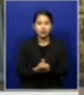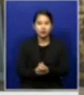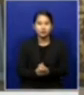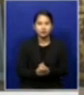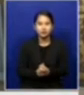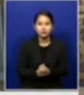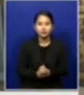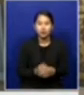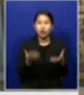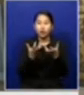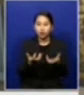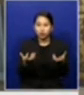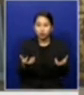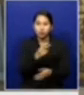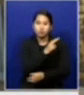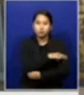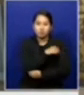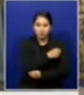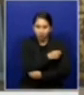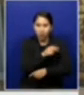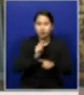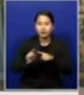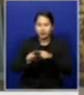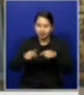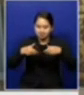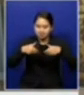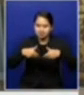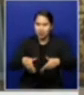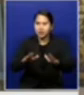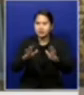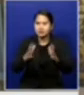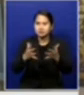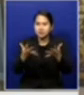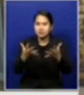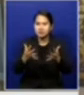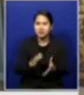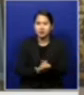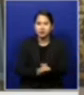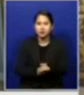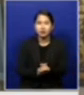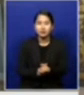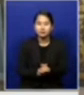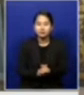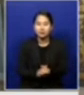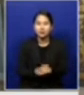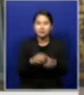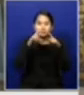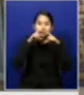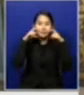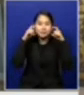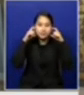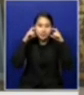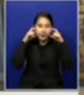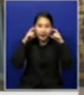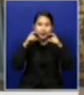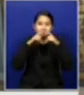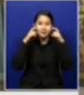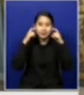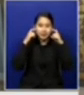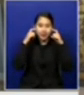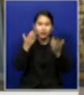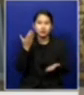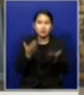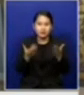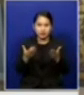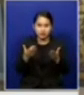ขาดแคลนอุปกรณ์ไม่ว่าจะเป็นบุคลากรไม่ว่าจะเป็นในเรื่องของ ผ้าปิดปากผ้าแมสหรือชุด